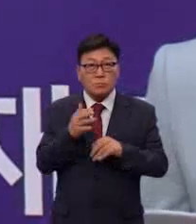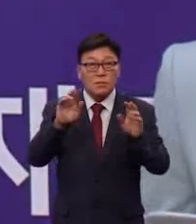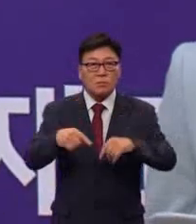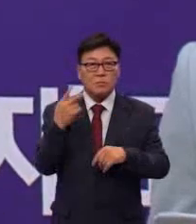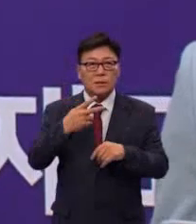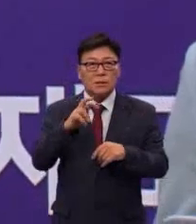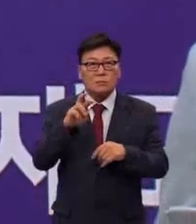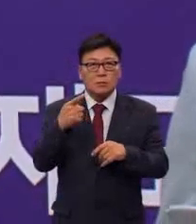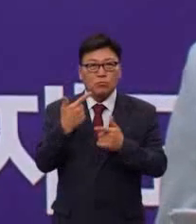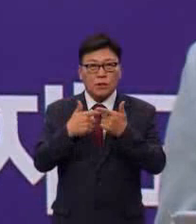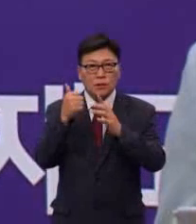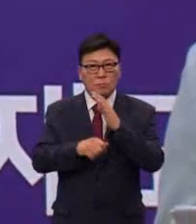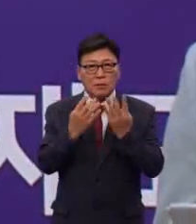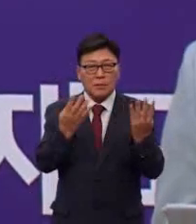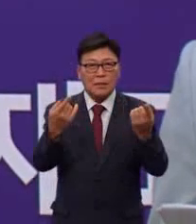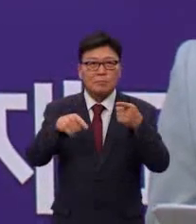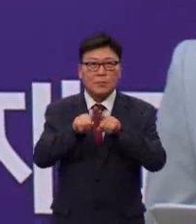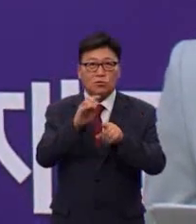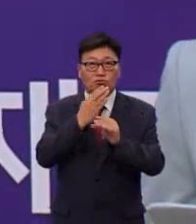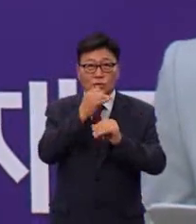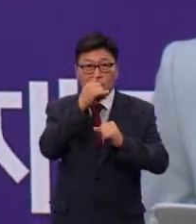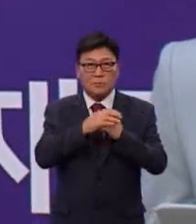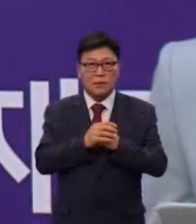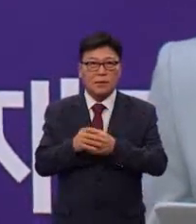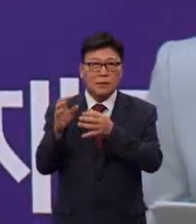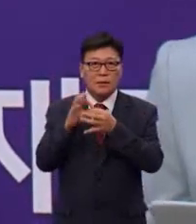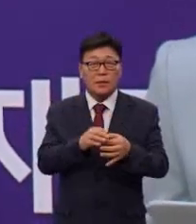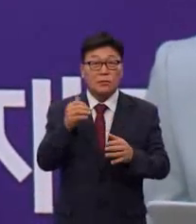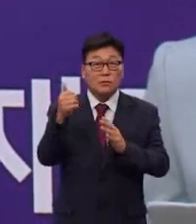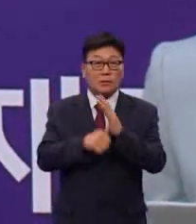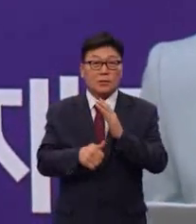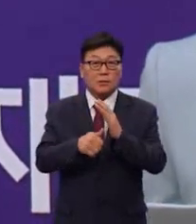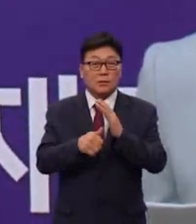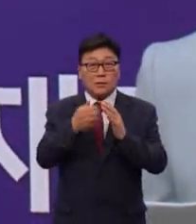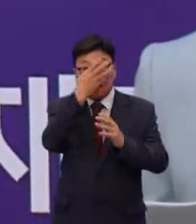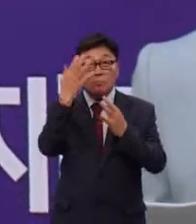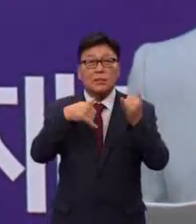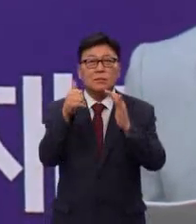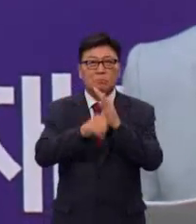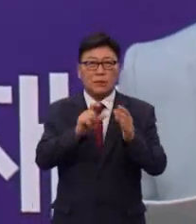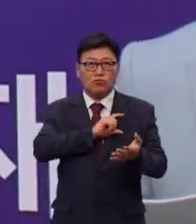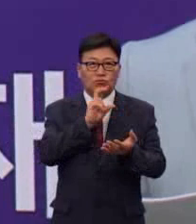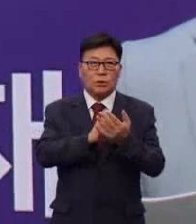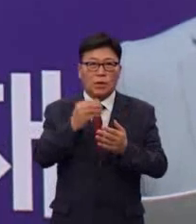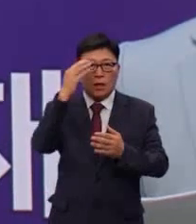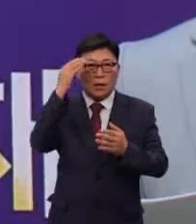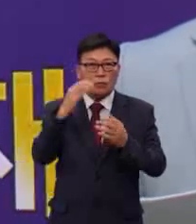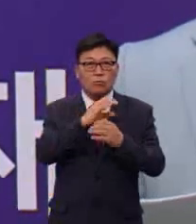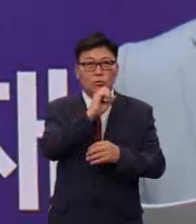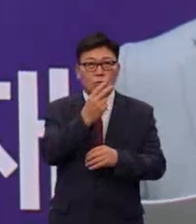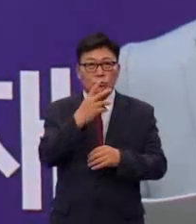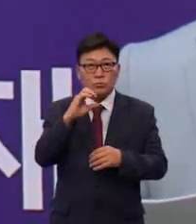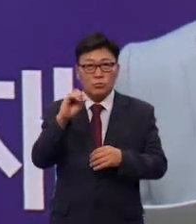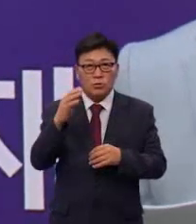여러분은 지금 2021 부산 실패박람회와 함께하고 계십니다. 계속해서 청년 실패를 주제로